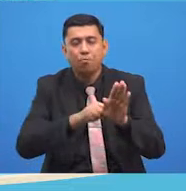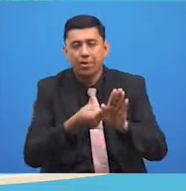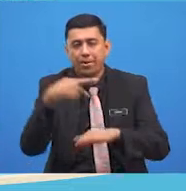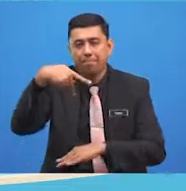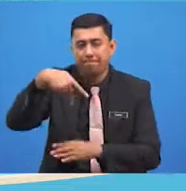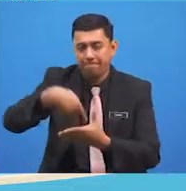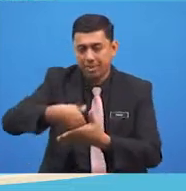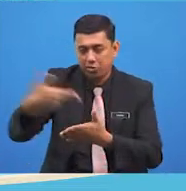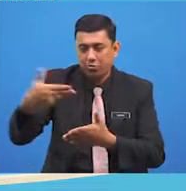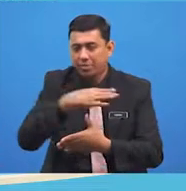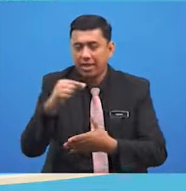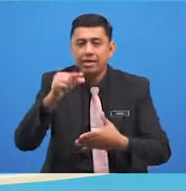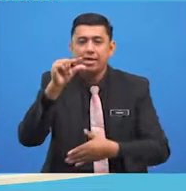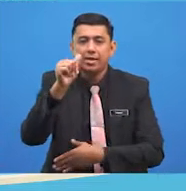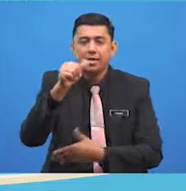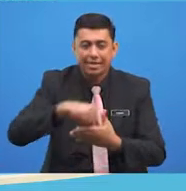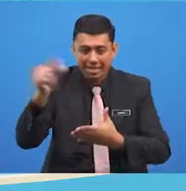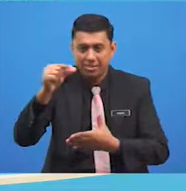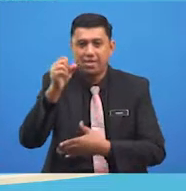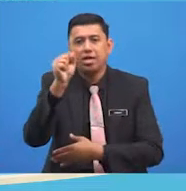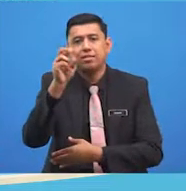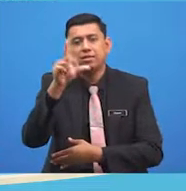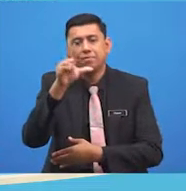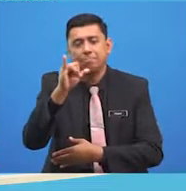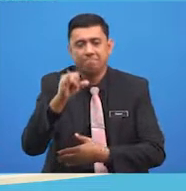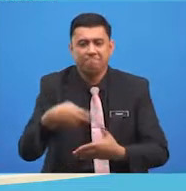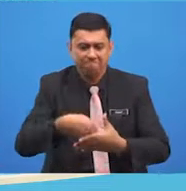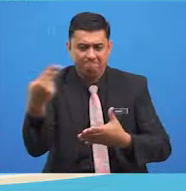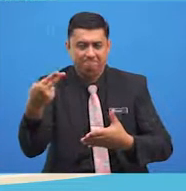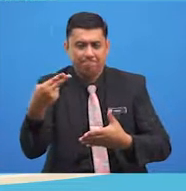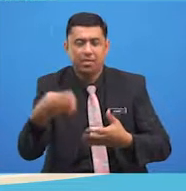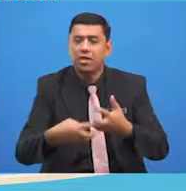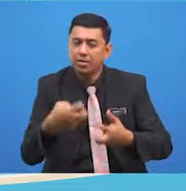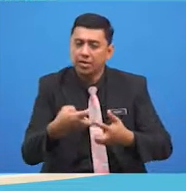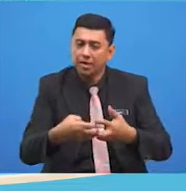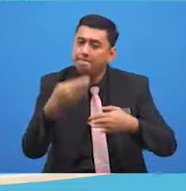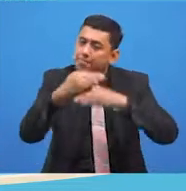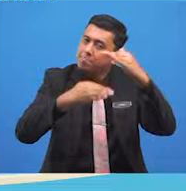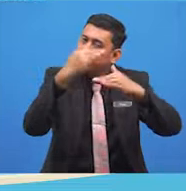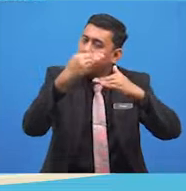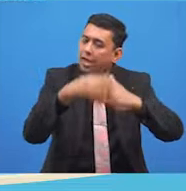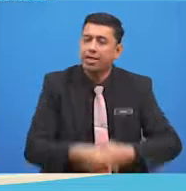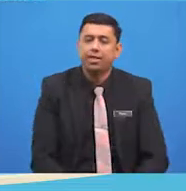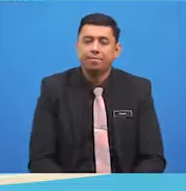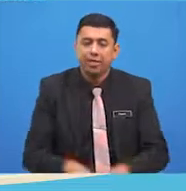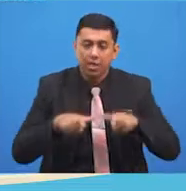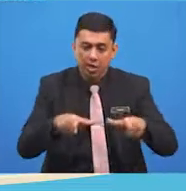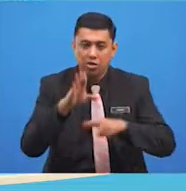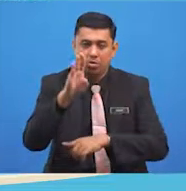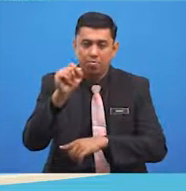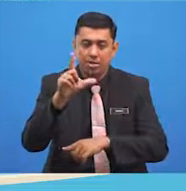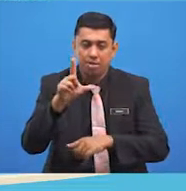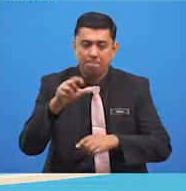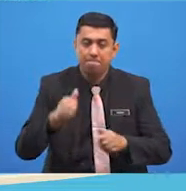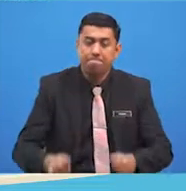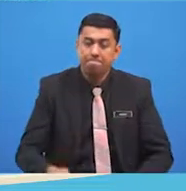dan gas asli. Terdapat juga pasir yang digunakan dalam industri pembinaan. Kayu balak dijadikan